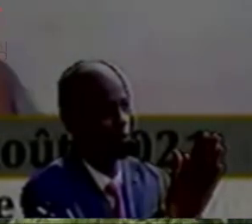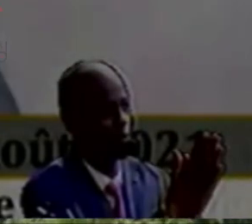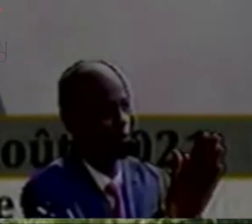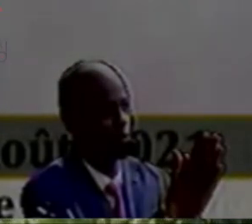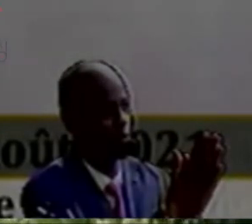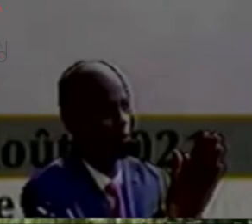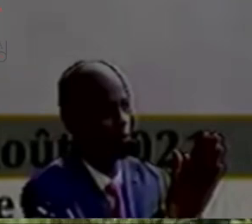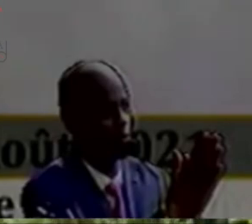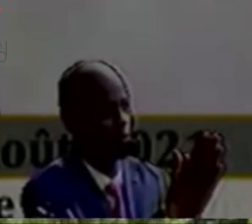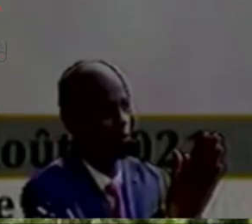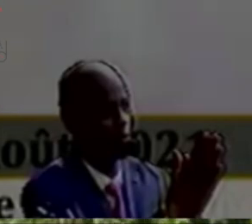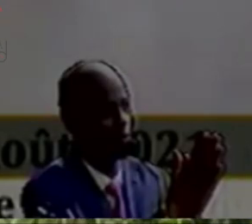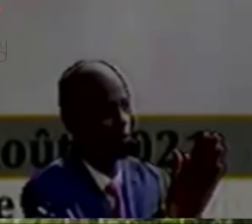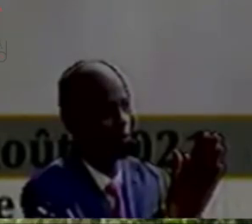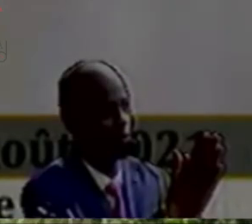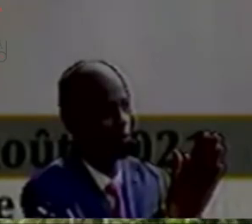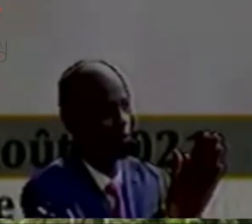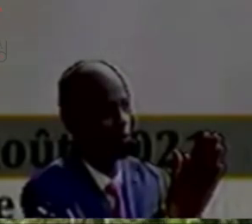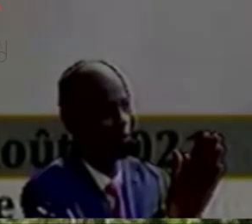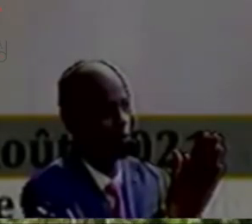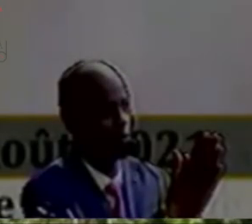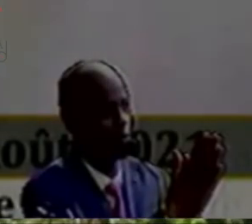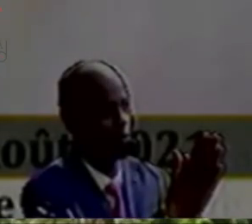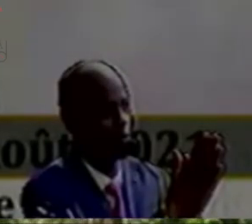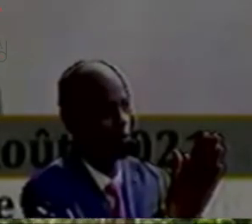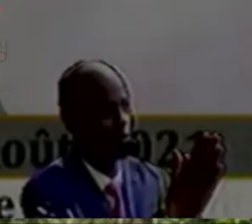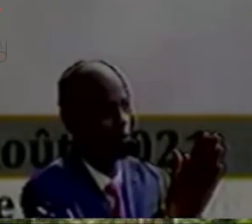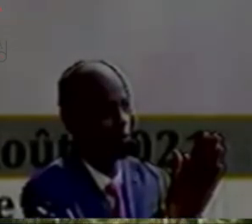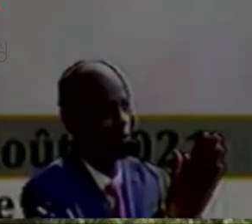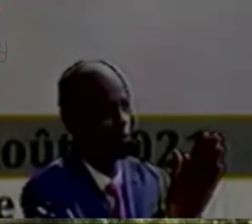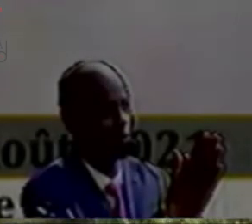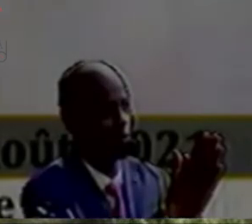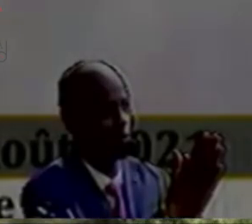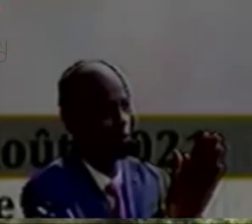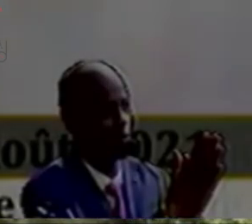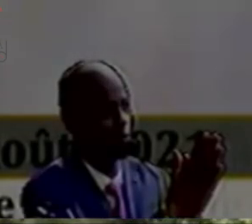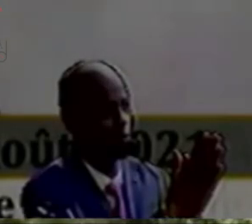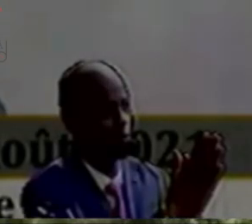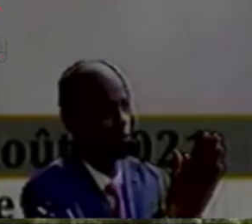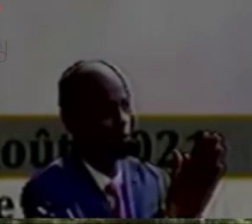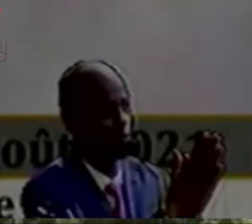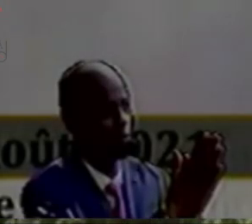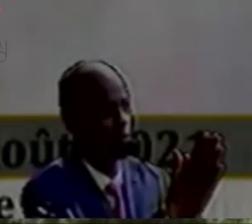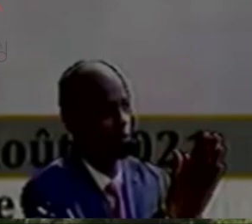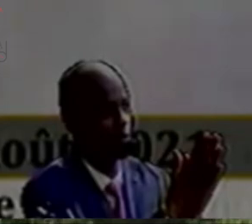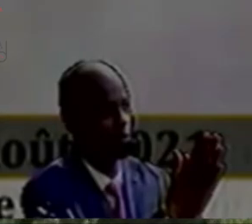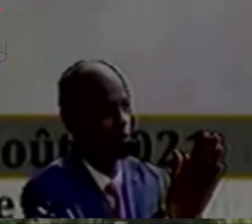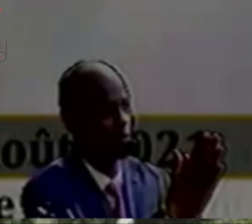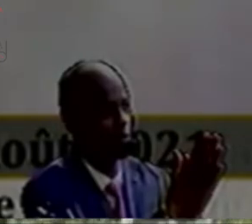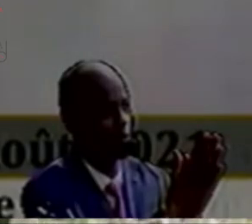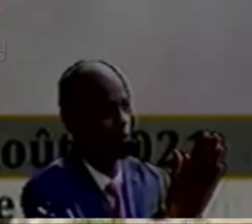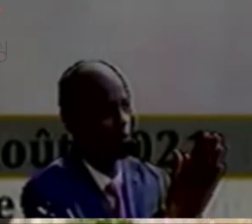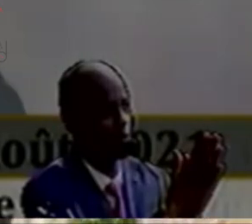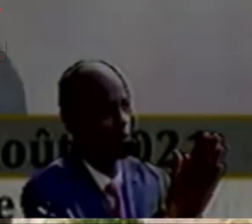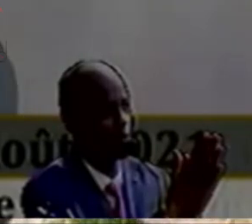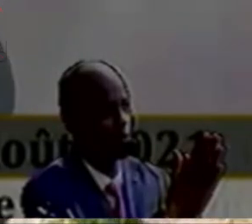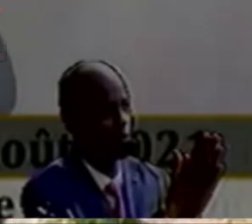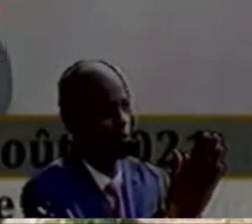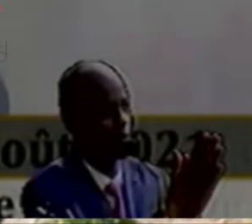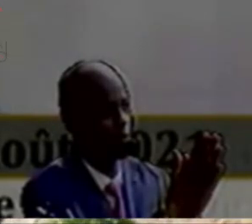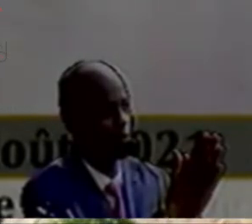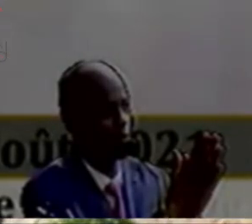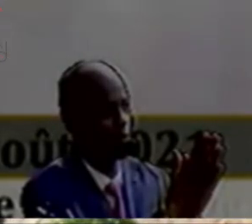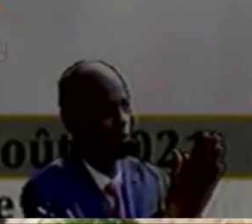répondre personnellement. Il n'y a aucun problème. Par contre, si on peut se mettre ensemble pour construire quelque chose, donner un modèle aussi